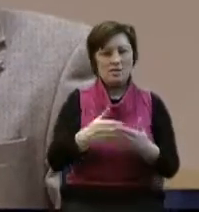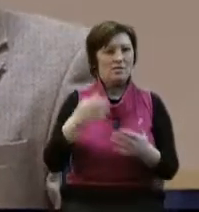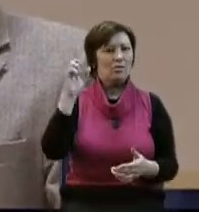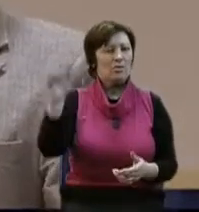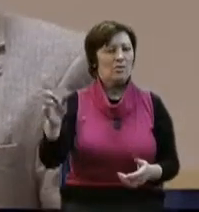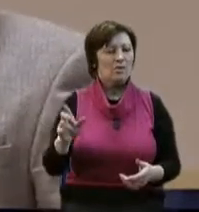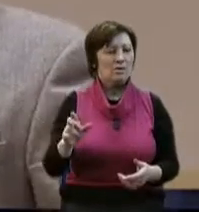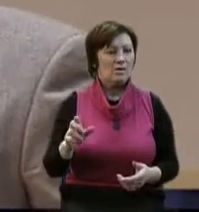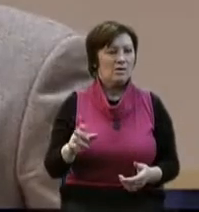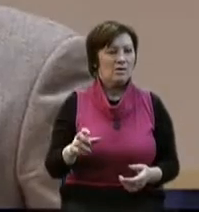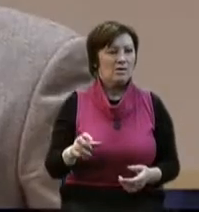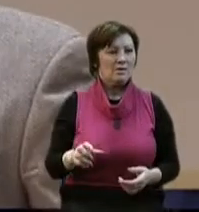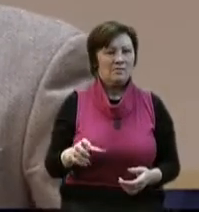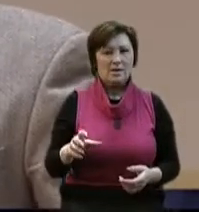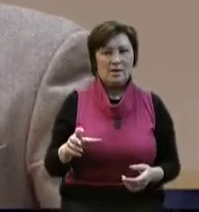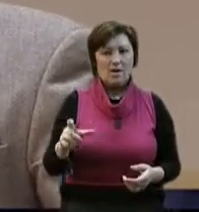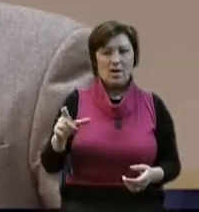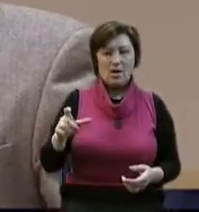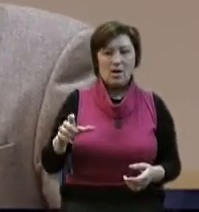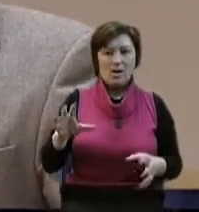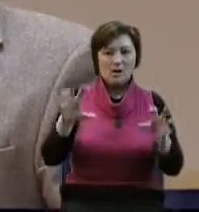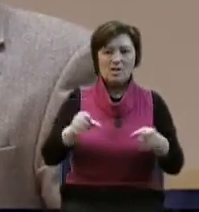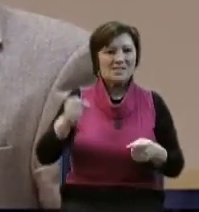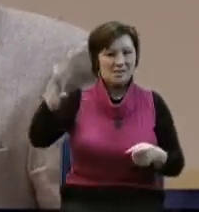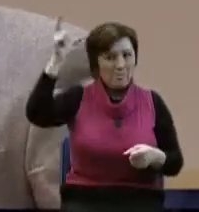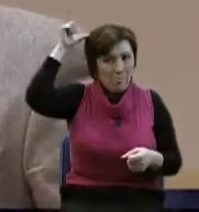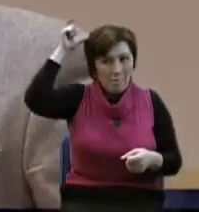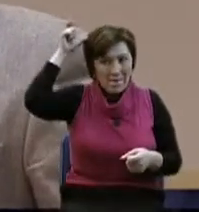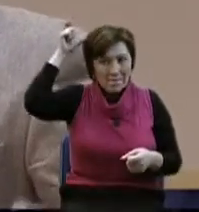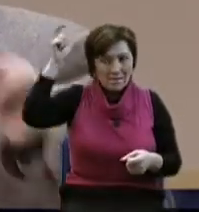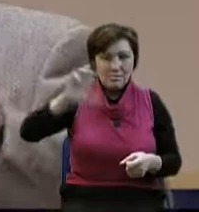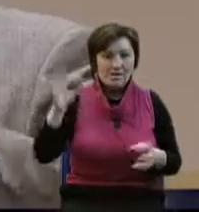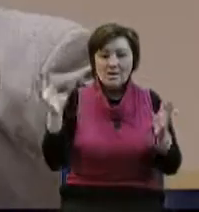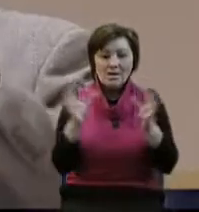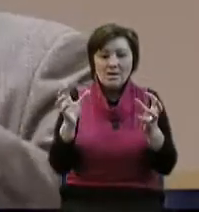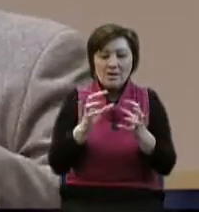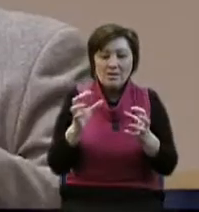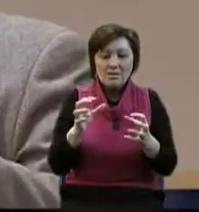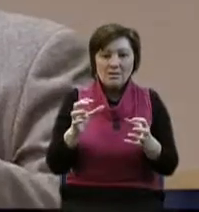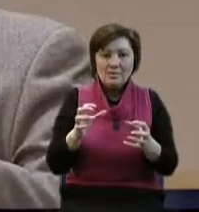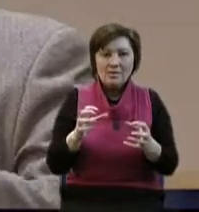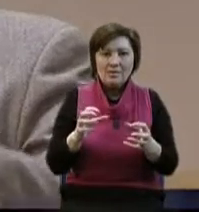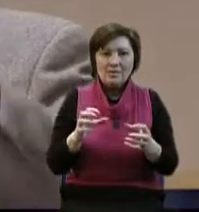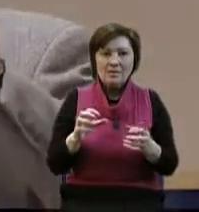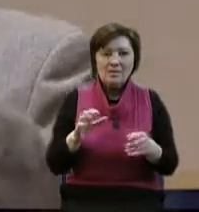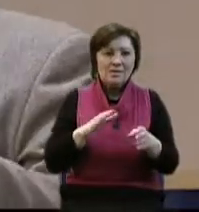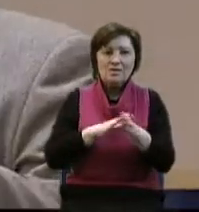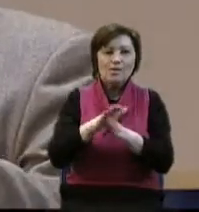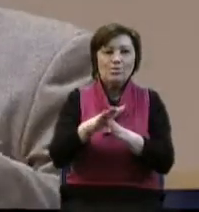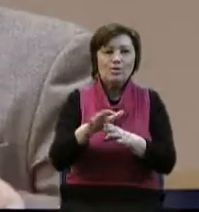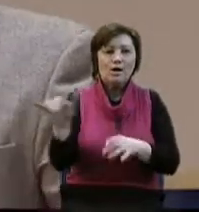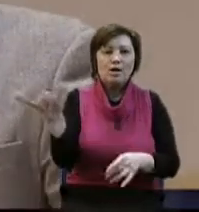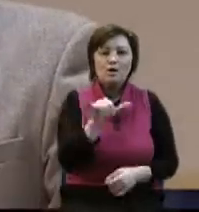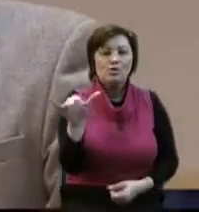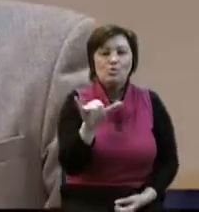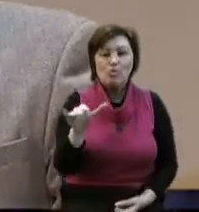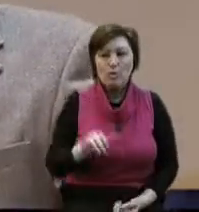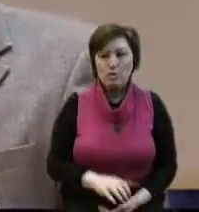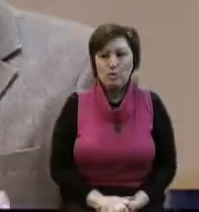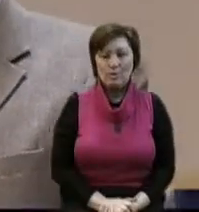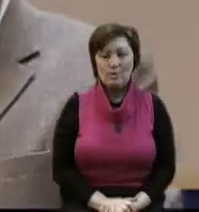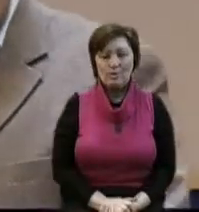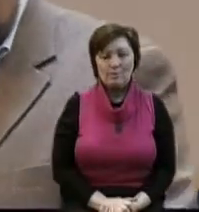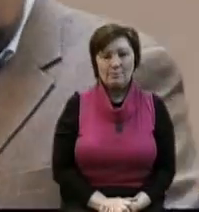что Он одержим бесами, потому что Он не хранит с их точки зрения субботу. Итак,